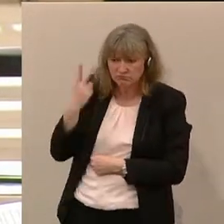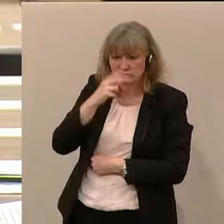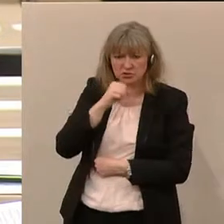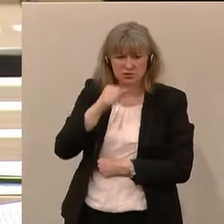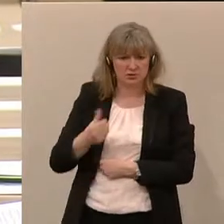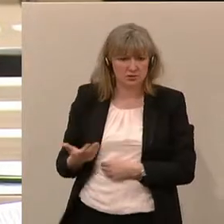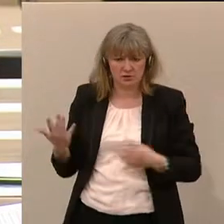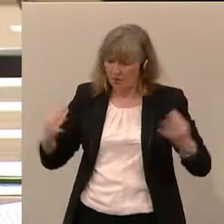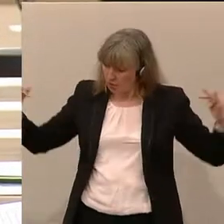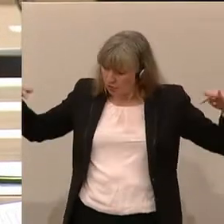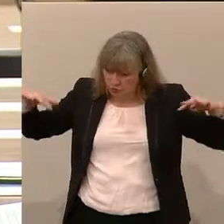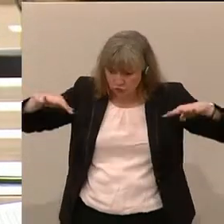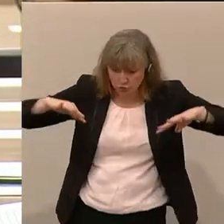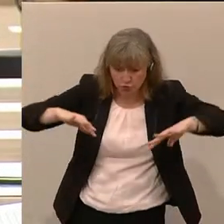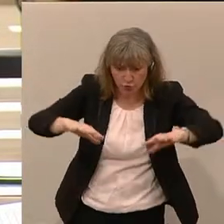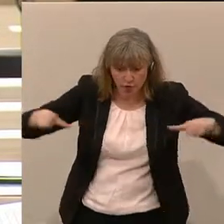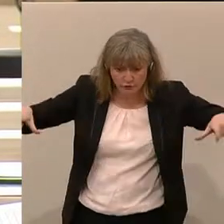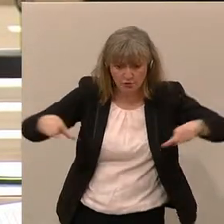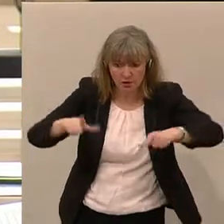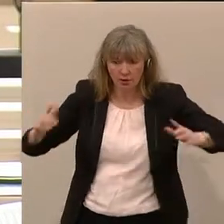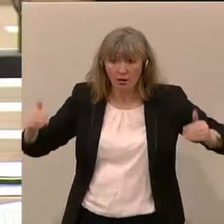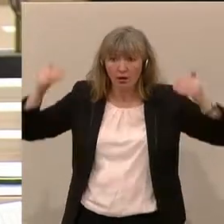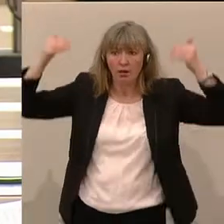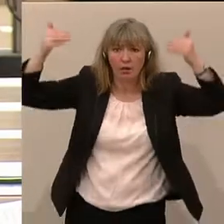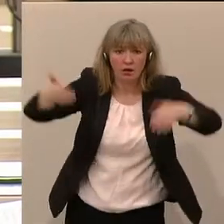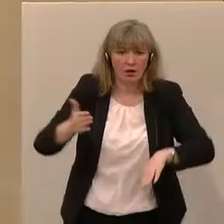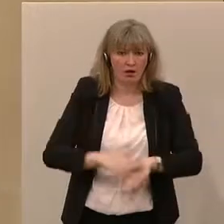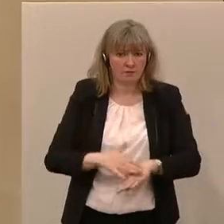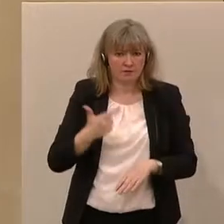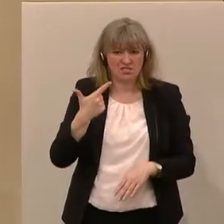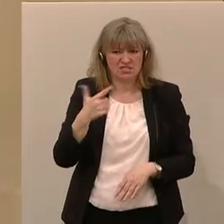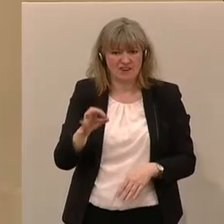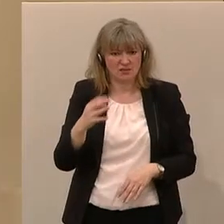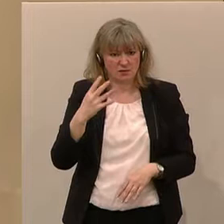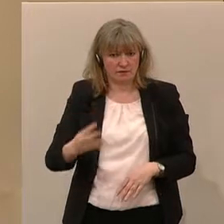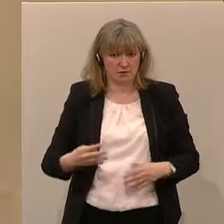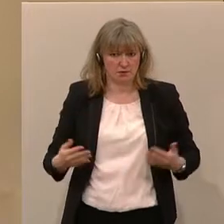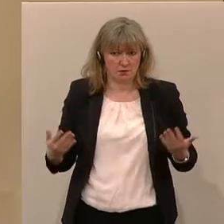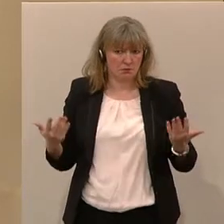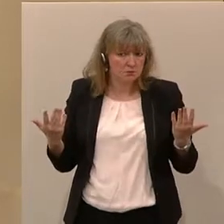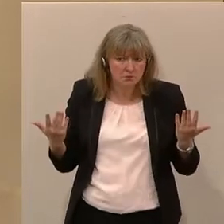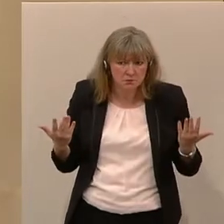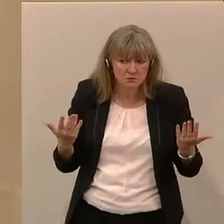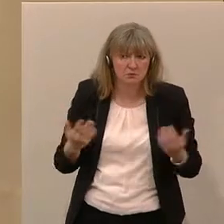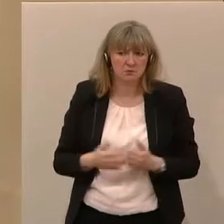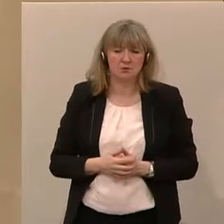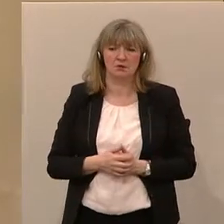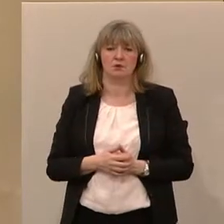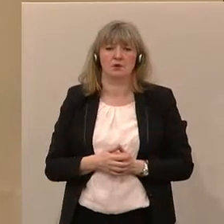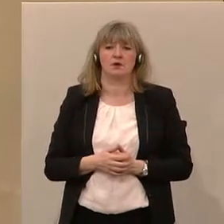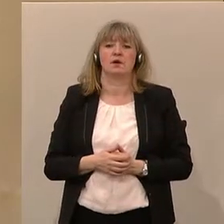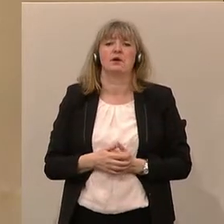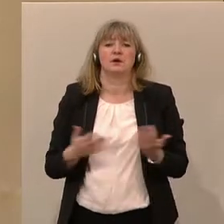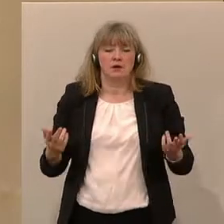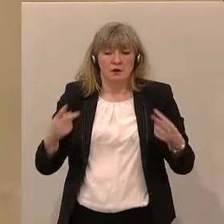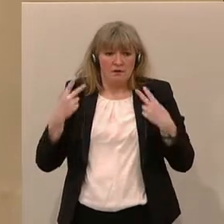Fertigstellung der Zulaufstrecke wurde nun scheinbar auf 2040 verschoben. Meine Damen und Herren, weite